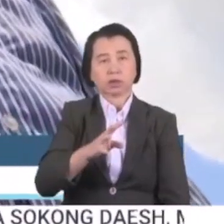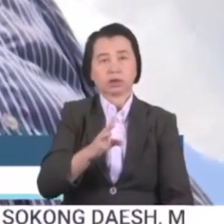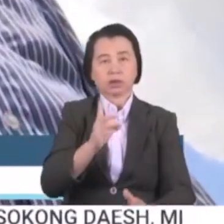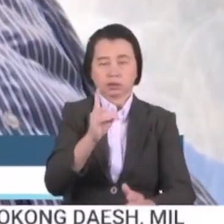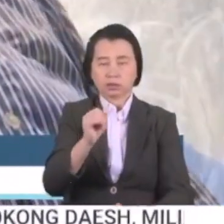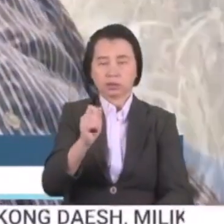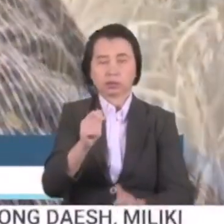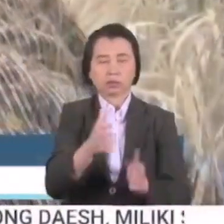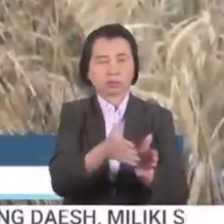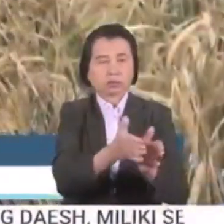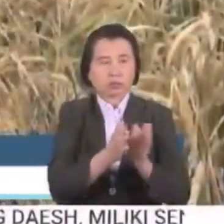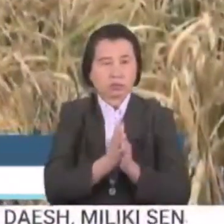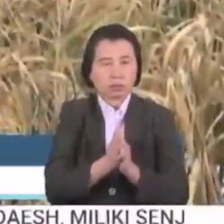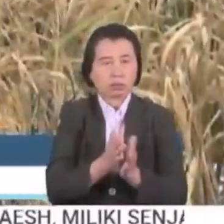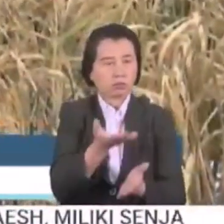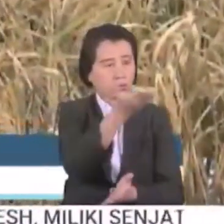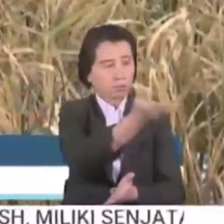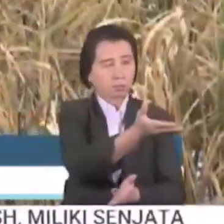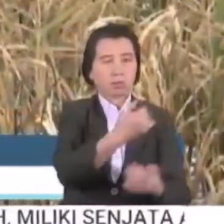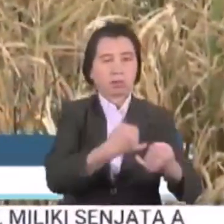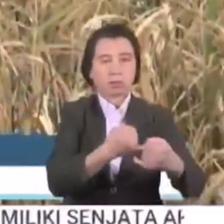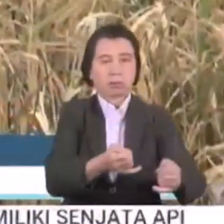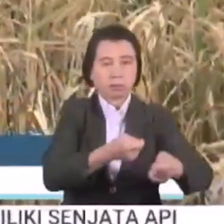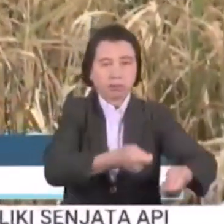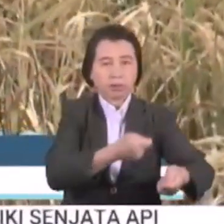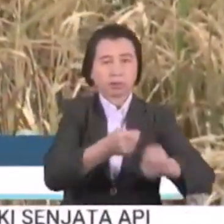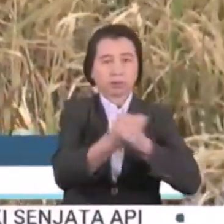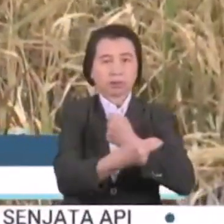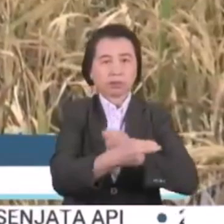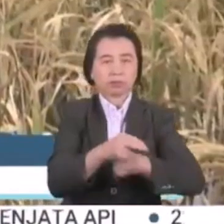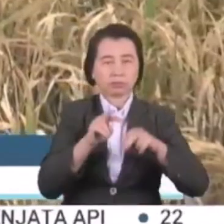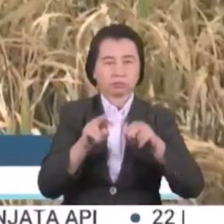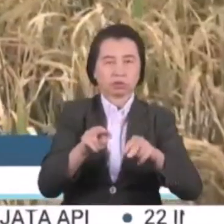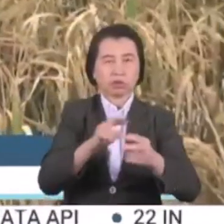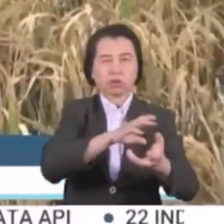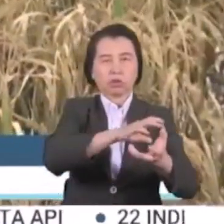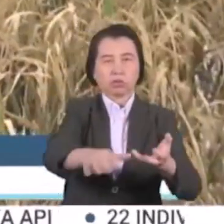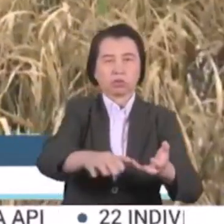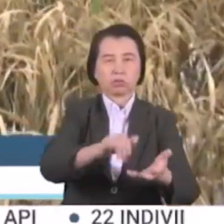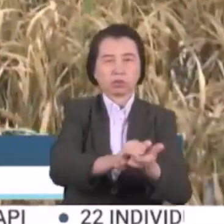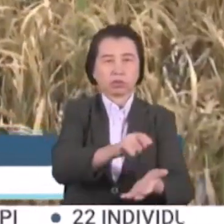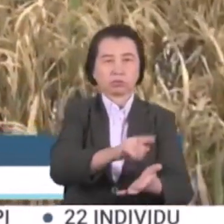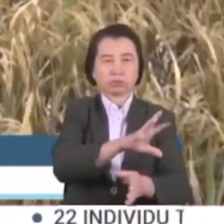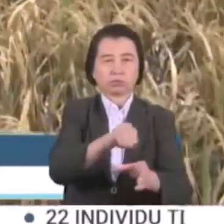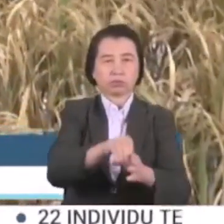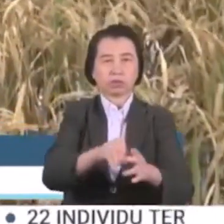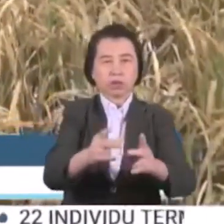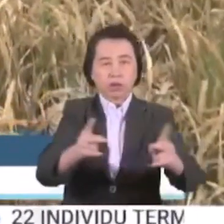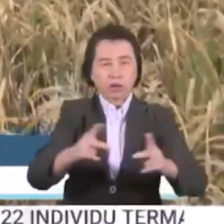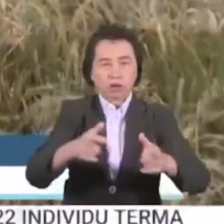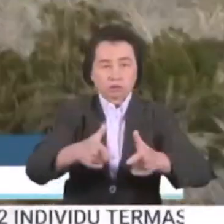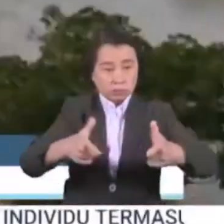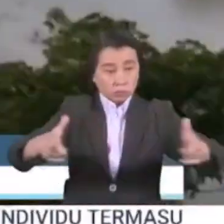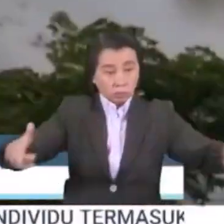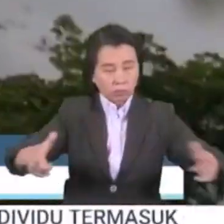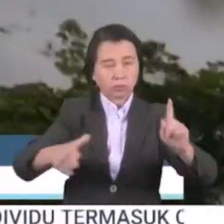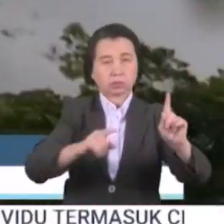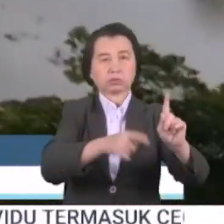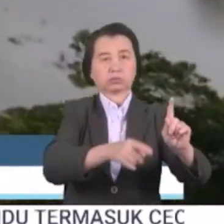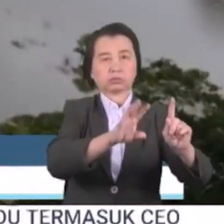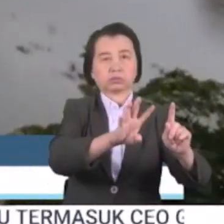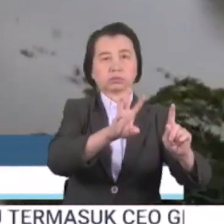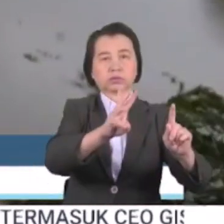menurut data permohonan yang dikemukakan kepada Jabatan Pertanian Negeri mendapati, kerosakan tersebut melibatkan kawasan